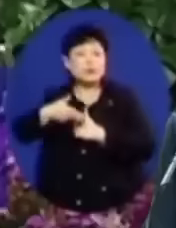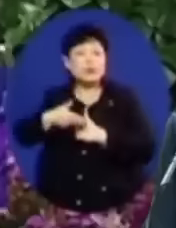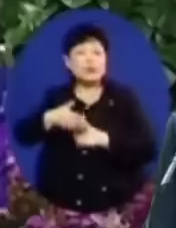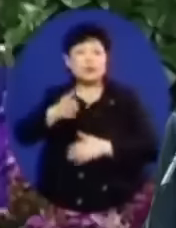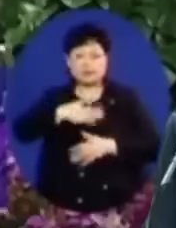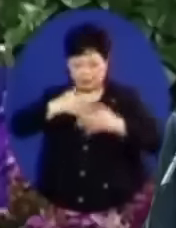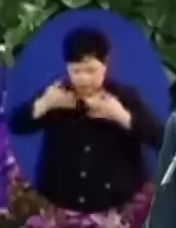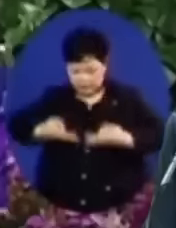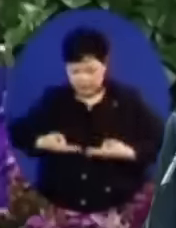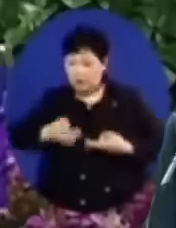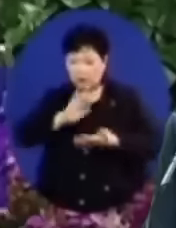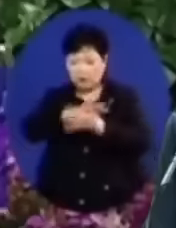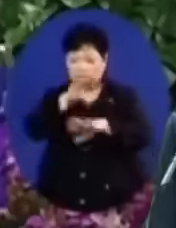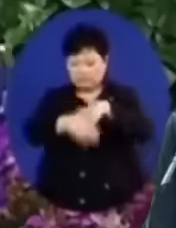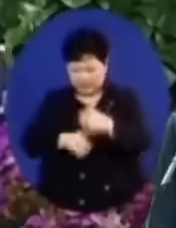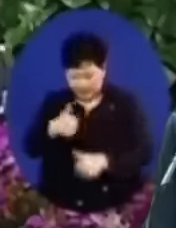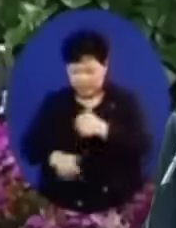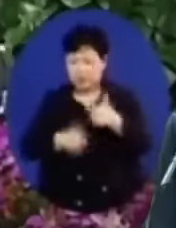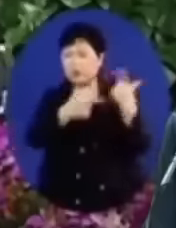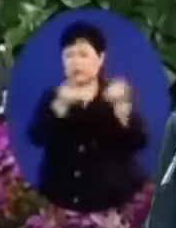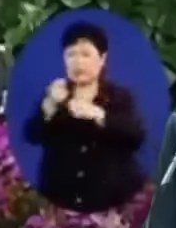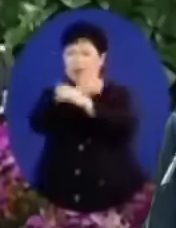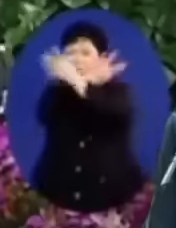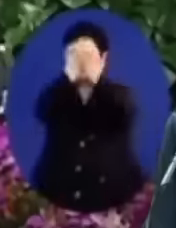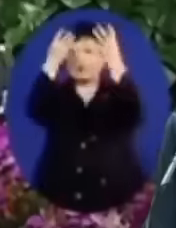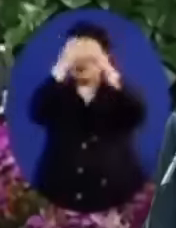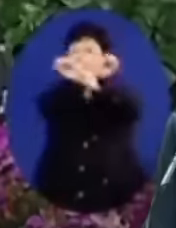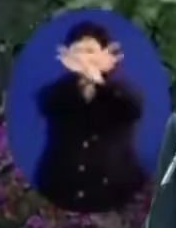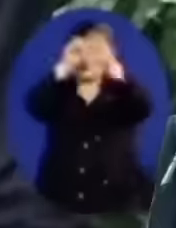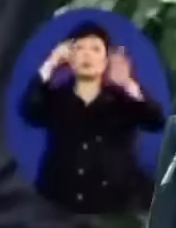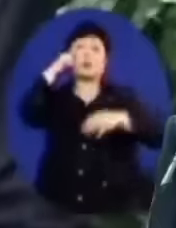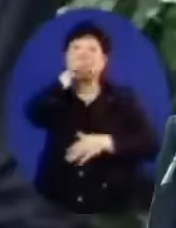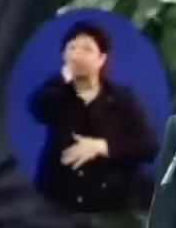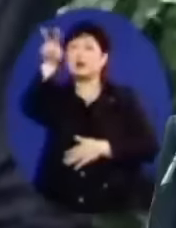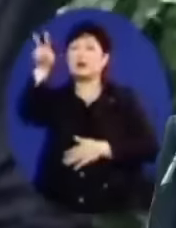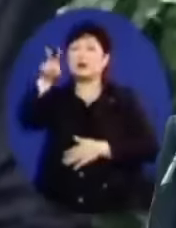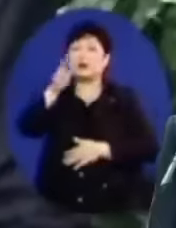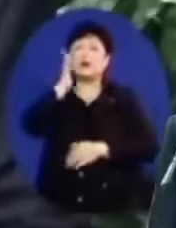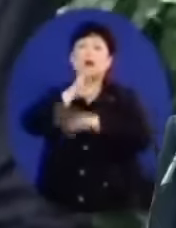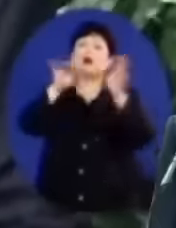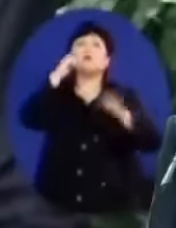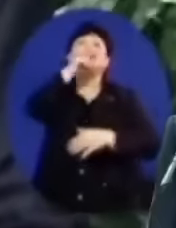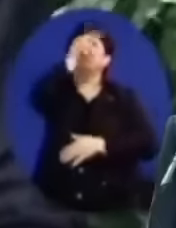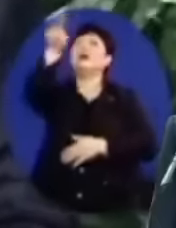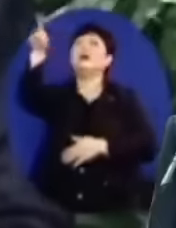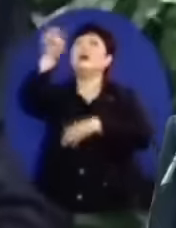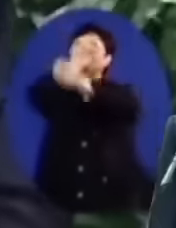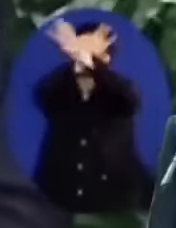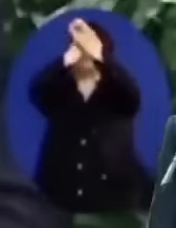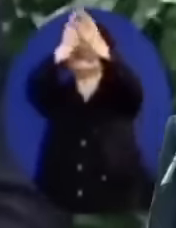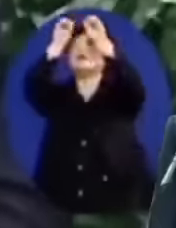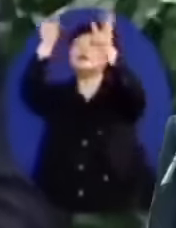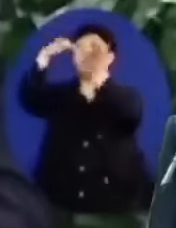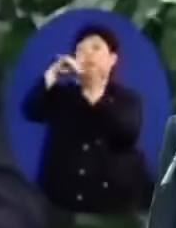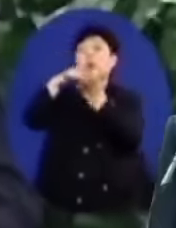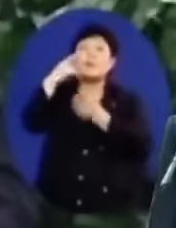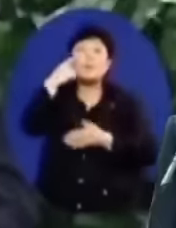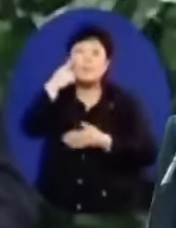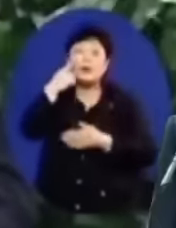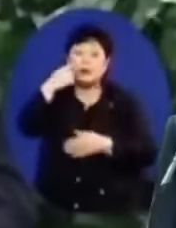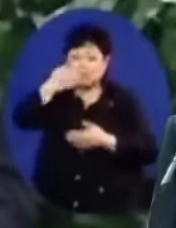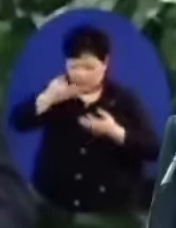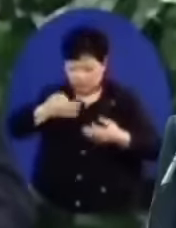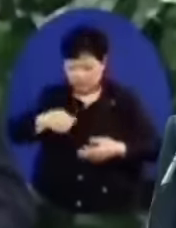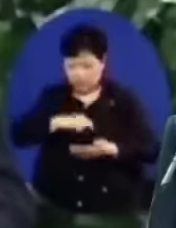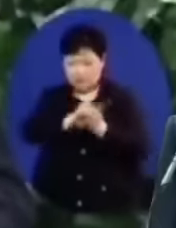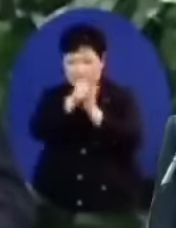자손이 이와 같으리라. 별들을 바라보라. 하늘을 쳐다보고 별을 바라보고 별을 헤아리라. 내 자손이